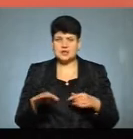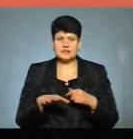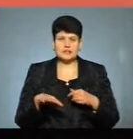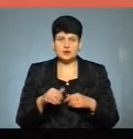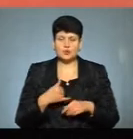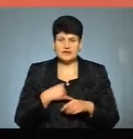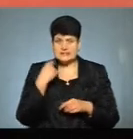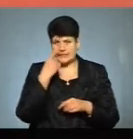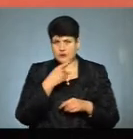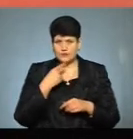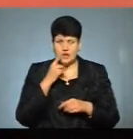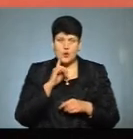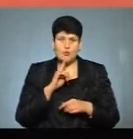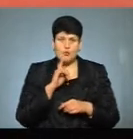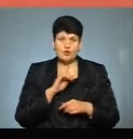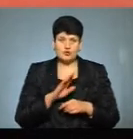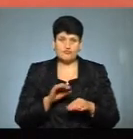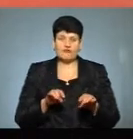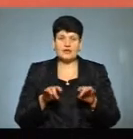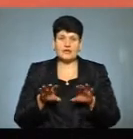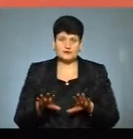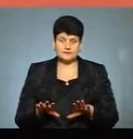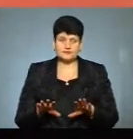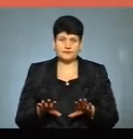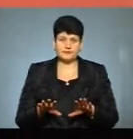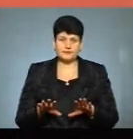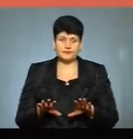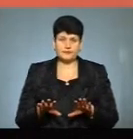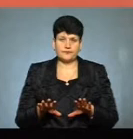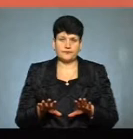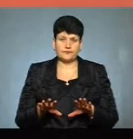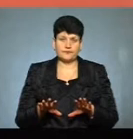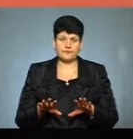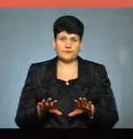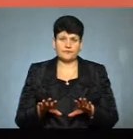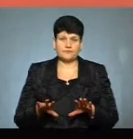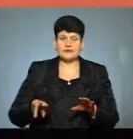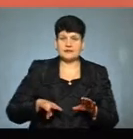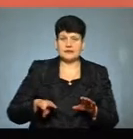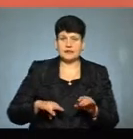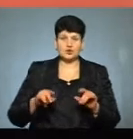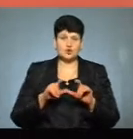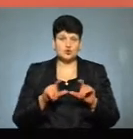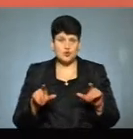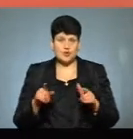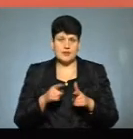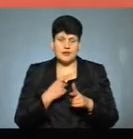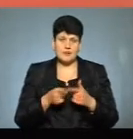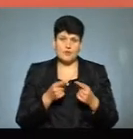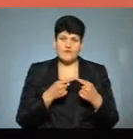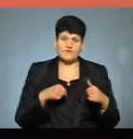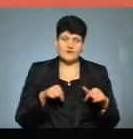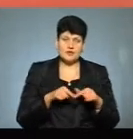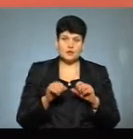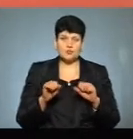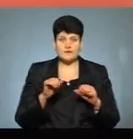нас індивідуально поки що вирішують. Тобто на директор школи або відділ чи управління